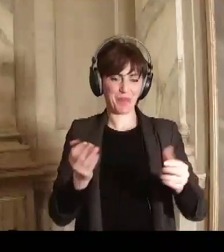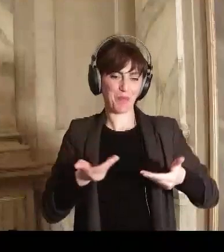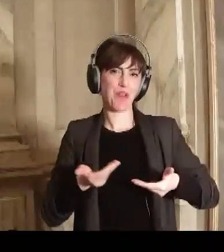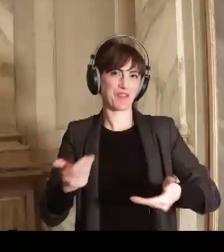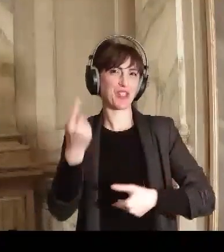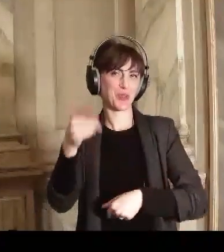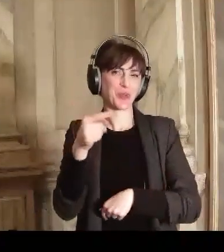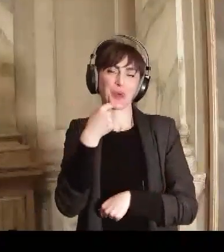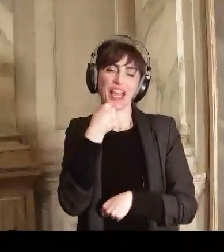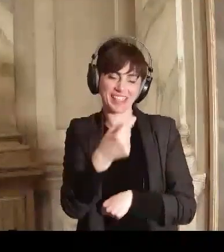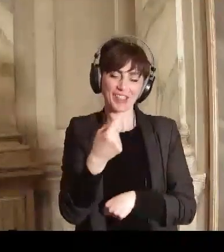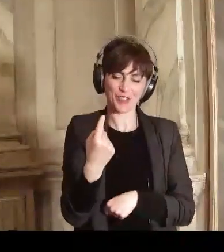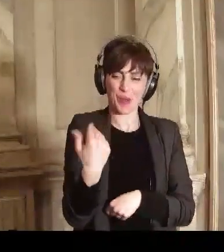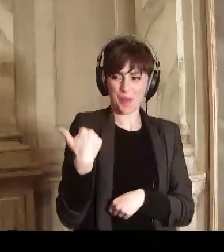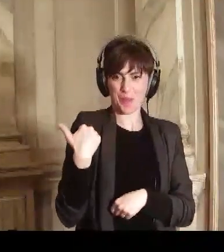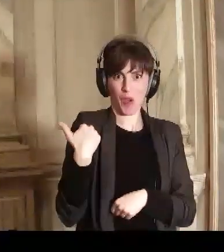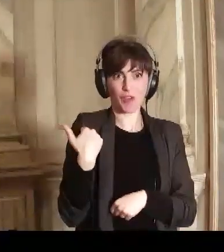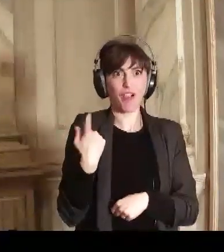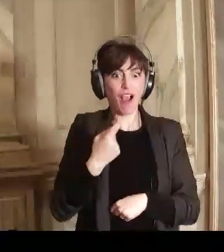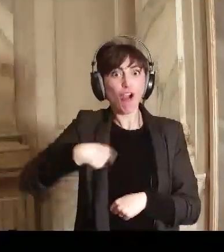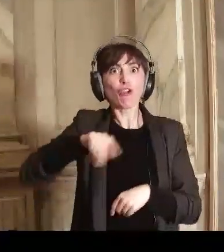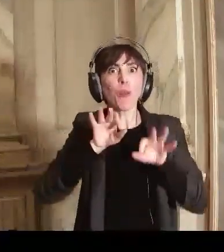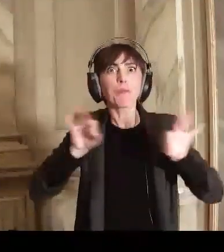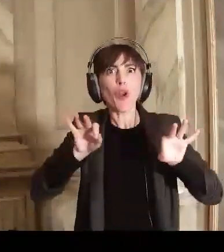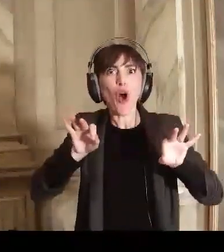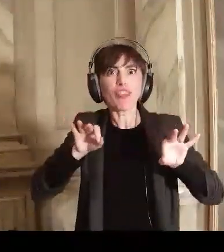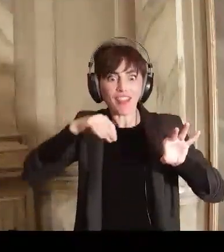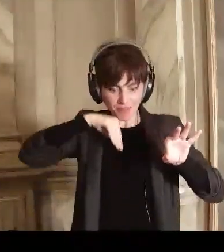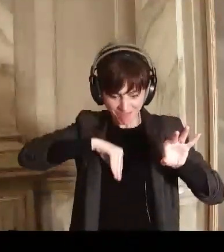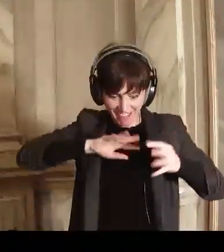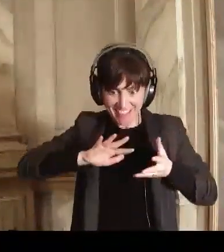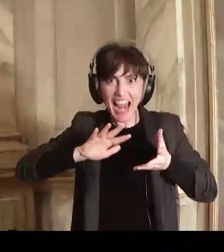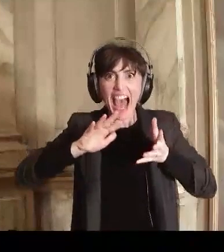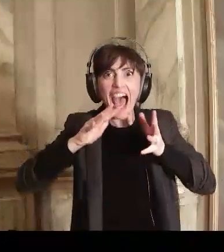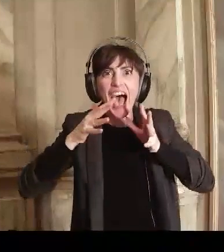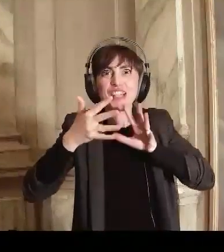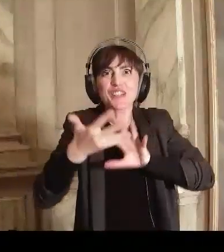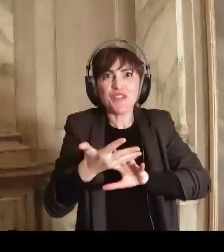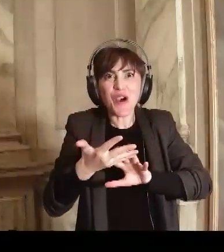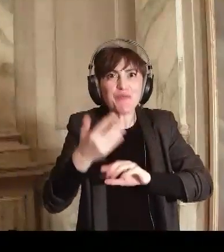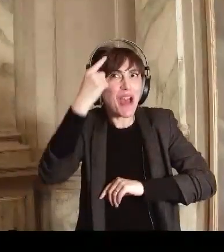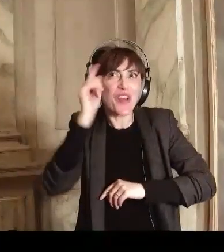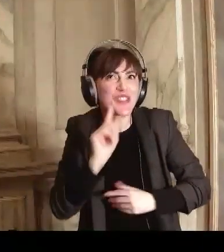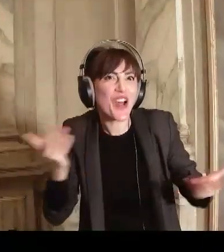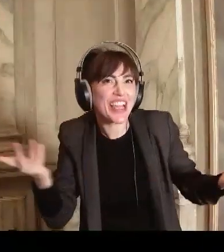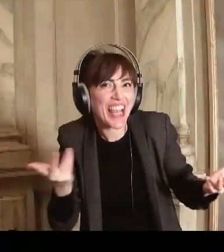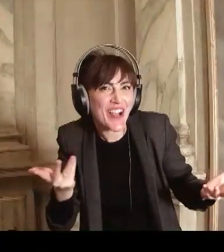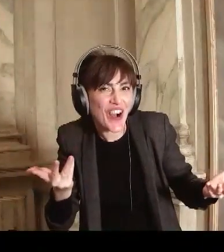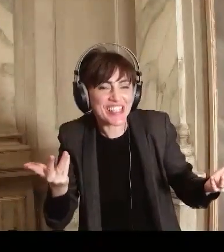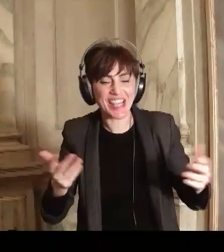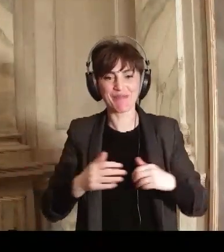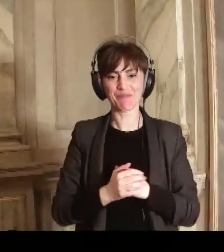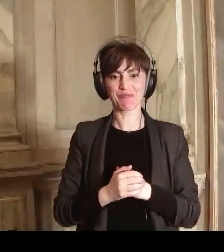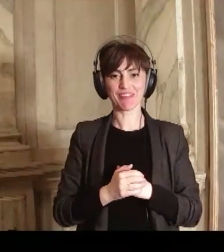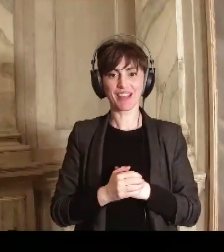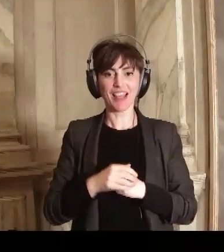pronti veramente a trasfigurarci chissà in cosa durante il tuo festival. Fioi si dice in Veneto, tocca al